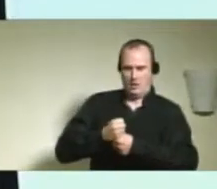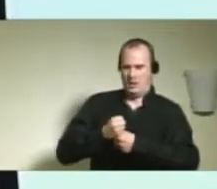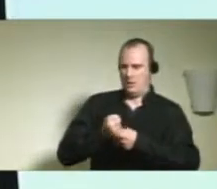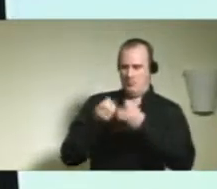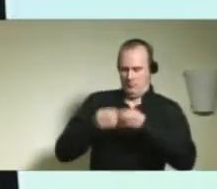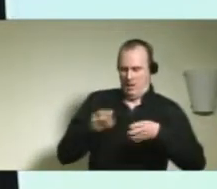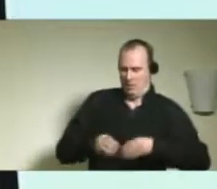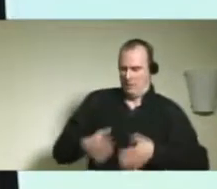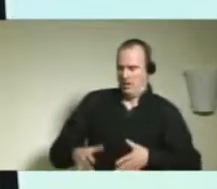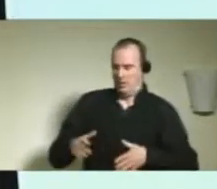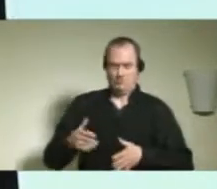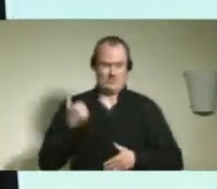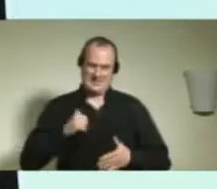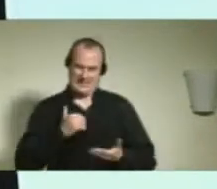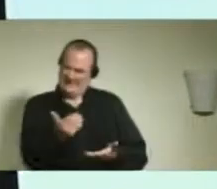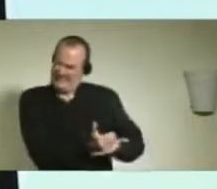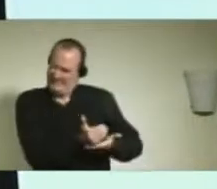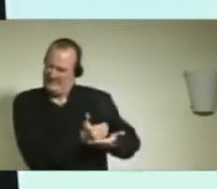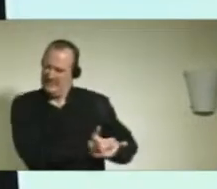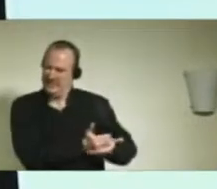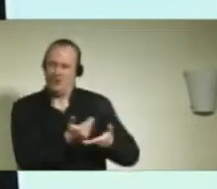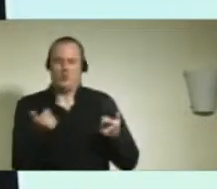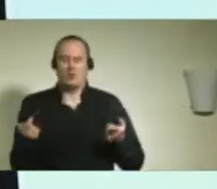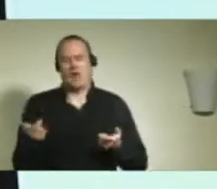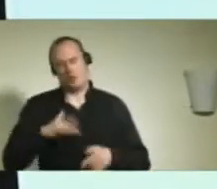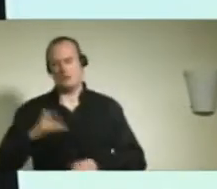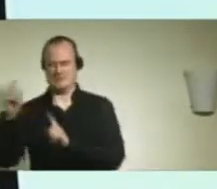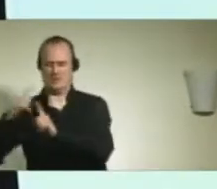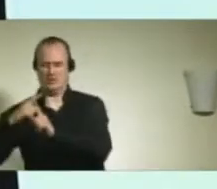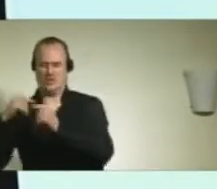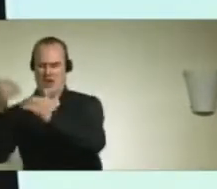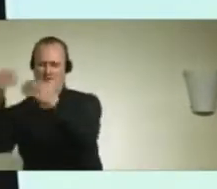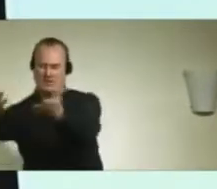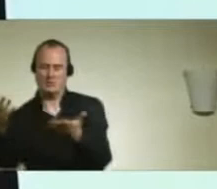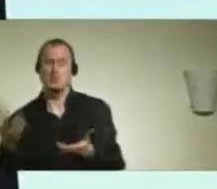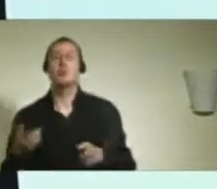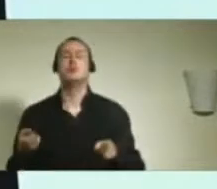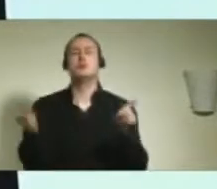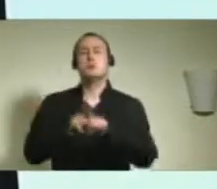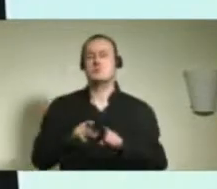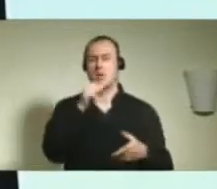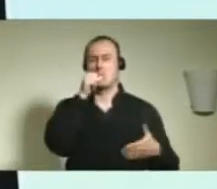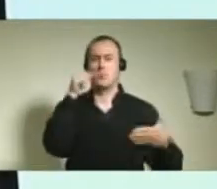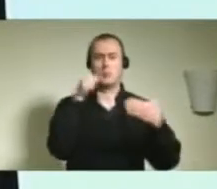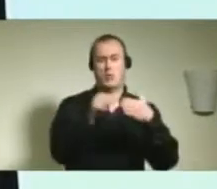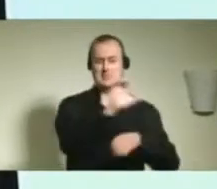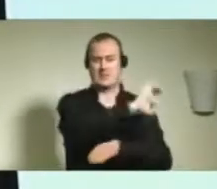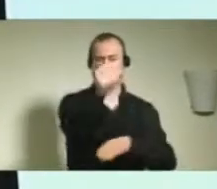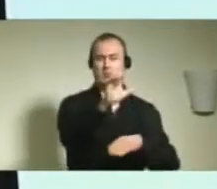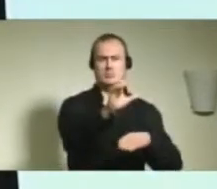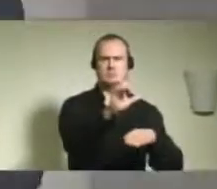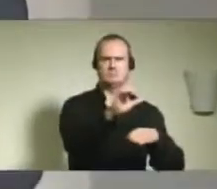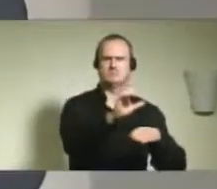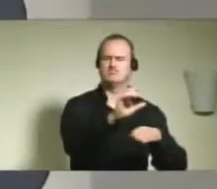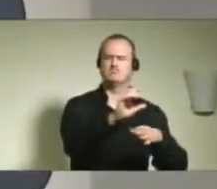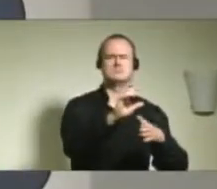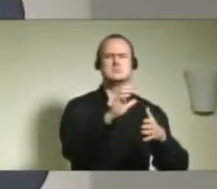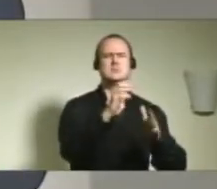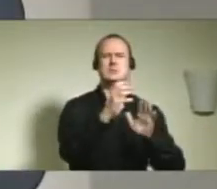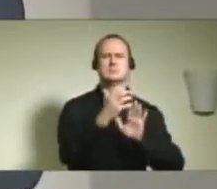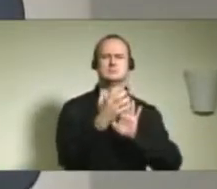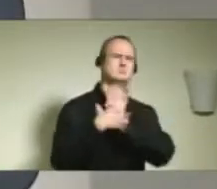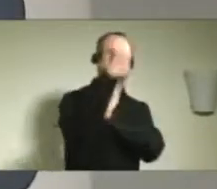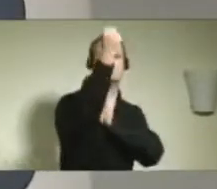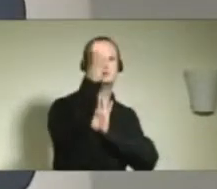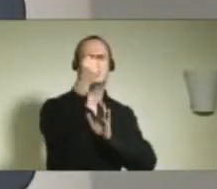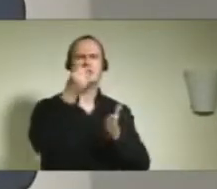nouvelle technologie. Post Canada, lors de la négociation, nous a attaqué directement sur les salaires, les avantages